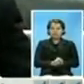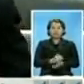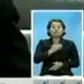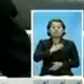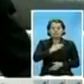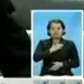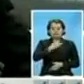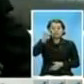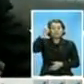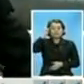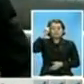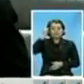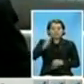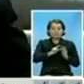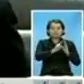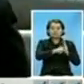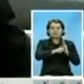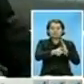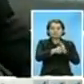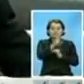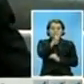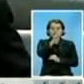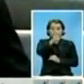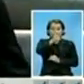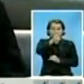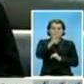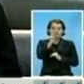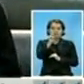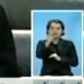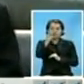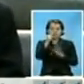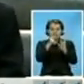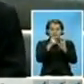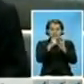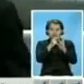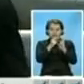ราบว่าเลขาที่ชื่ออีกระแตมีไฟที่จมูกหรือเปล่าก็ไม่รู้ครับ